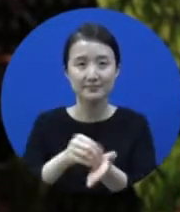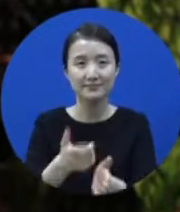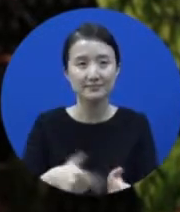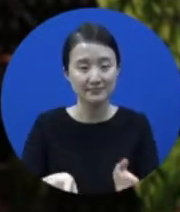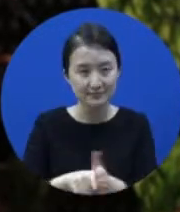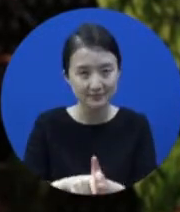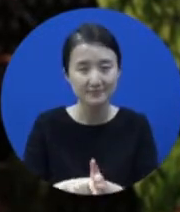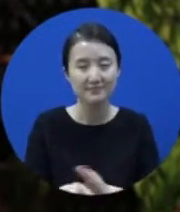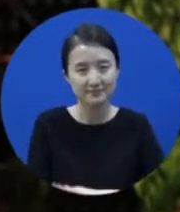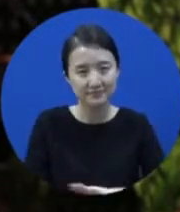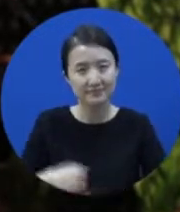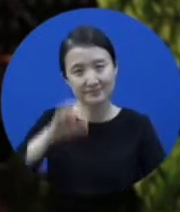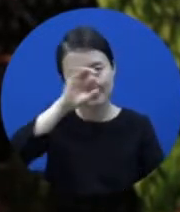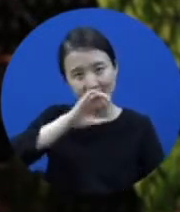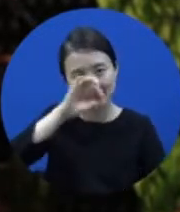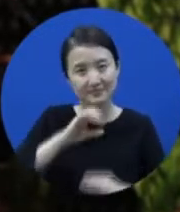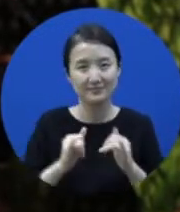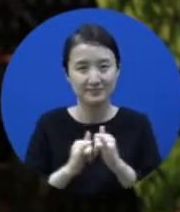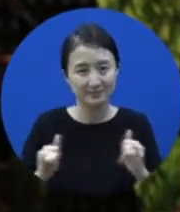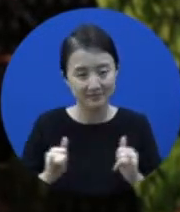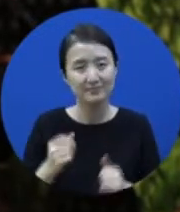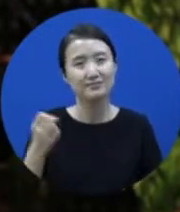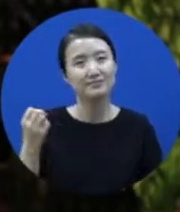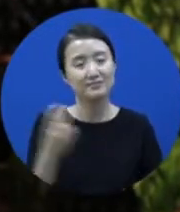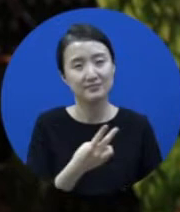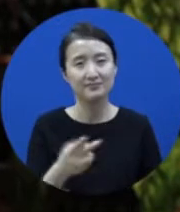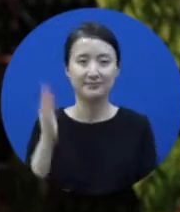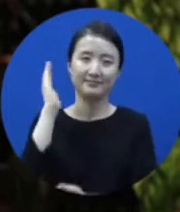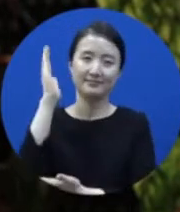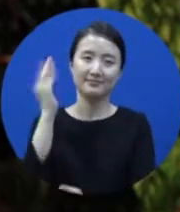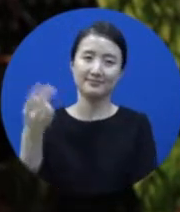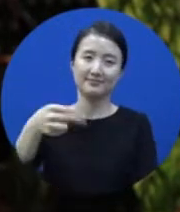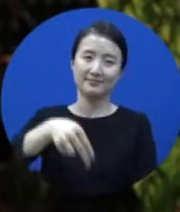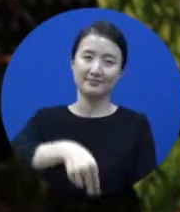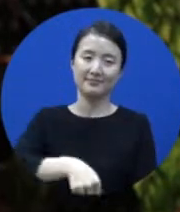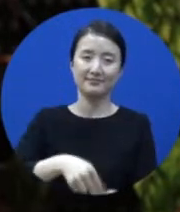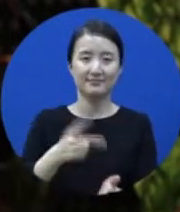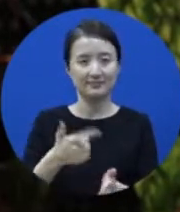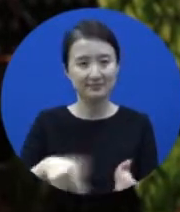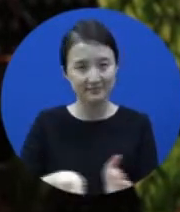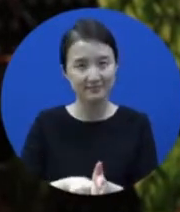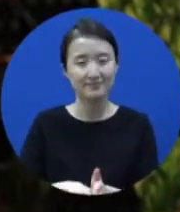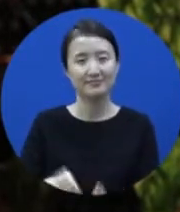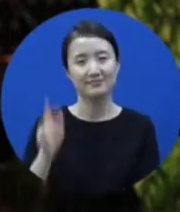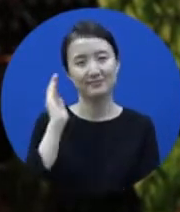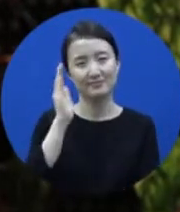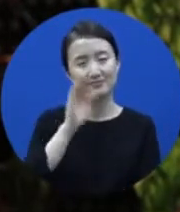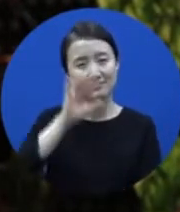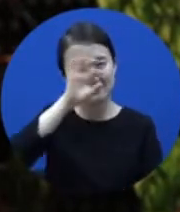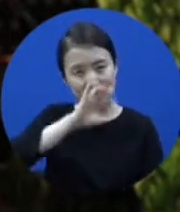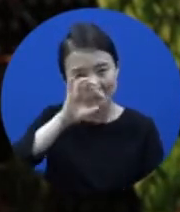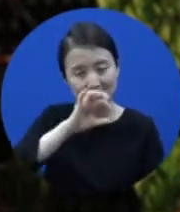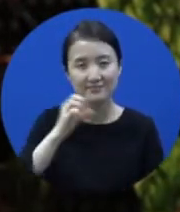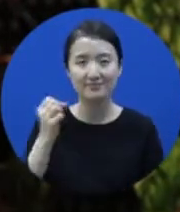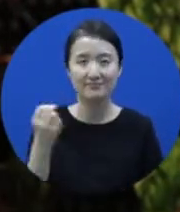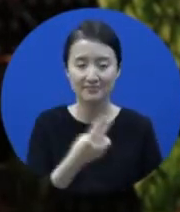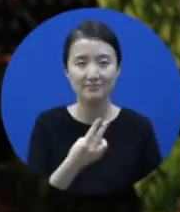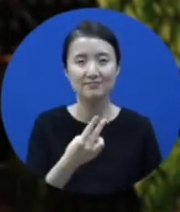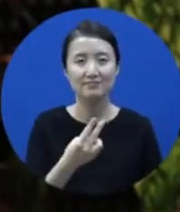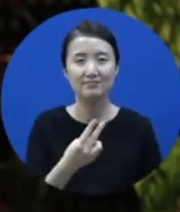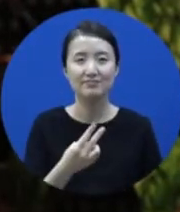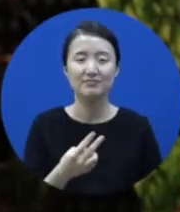있잖아요. 면접 준비하는 분들이나 아니면 프리젠테이션 아니면 어떤 자리에서 한 말씀 하셔야 되는 분들